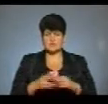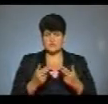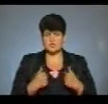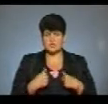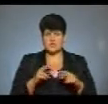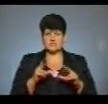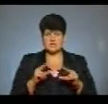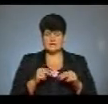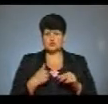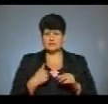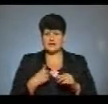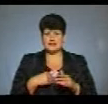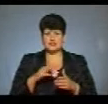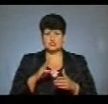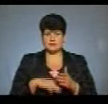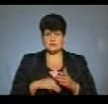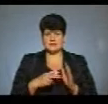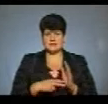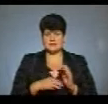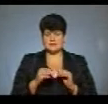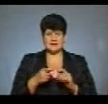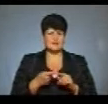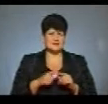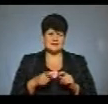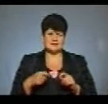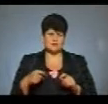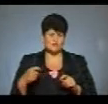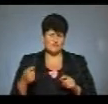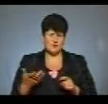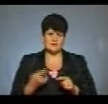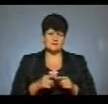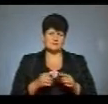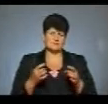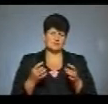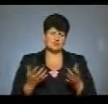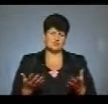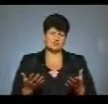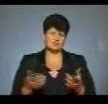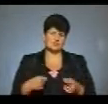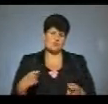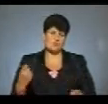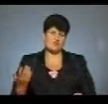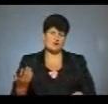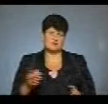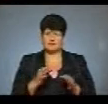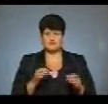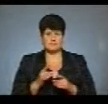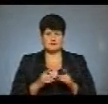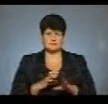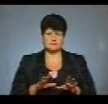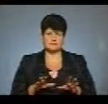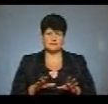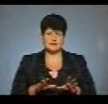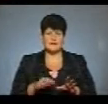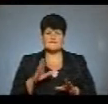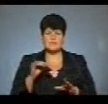щасливий, що мене не штрафують на 170 тисяч, але це відтермінування, це просто відтермінування, нічого не міняється. Віктор –